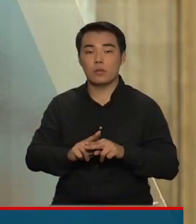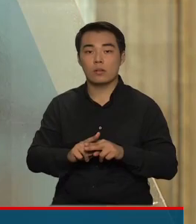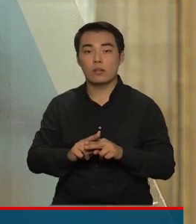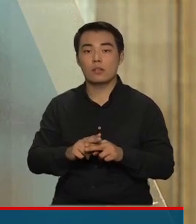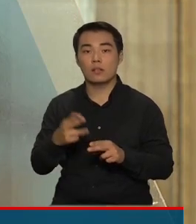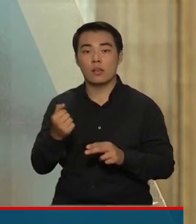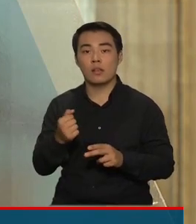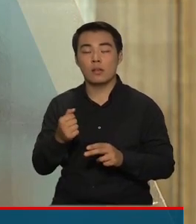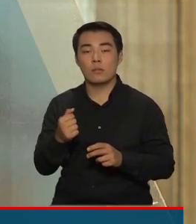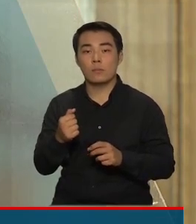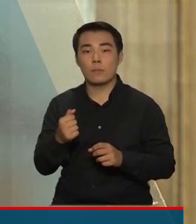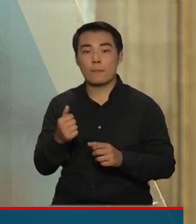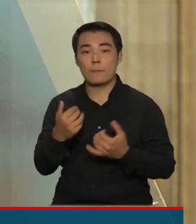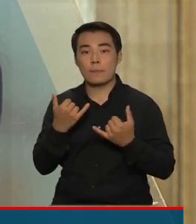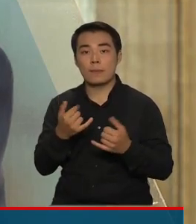әрине